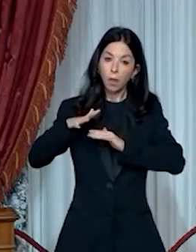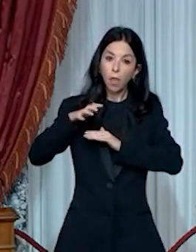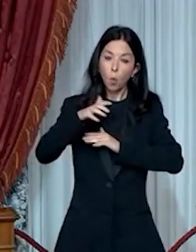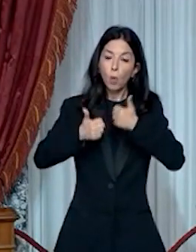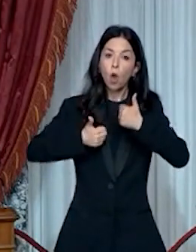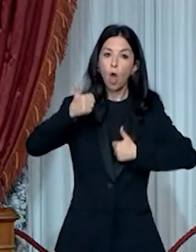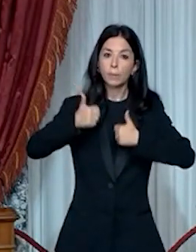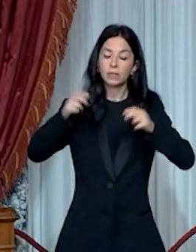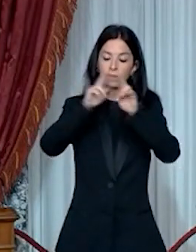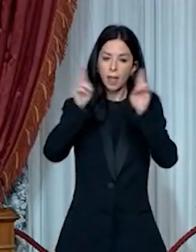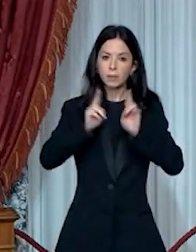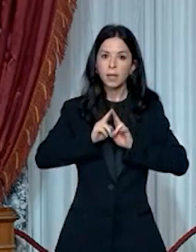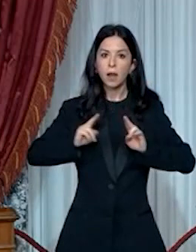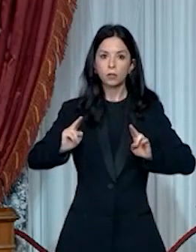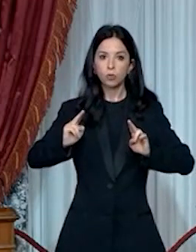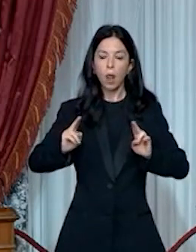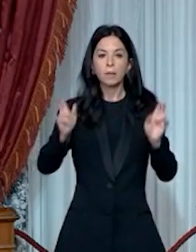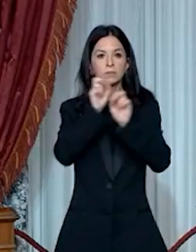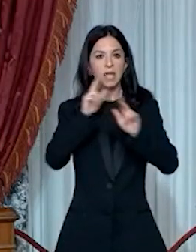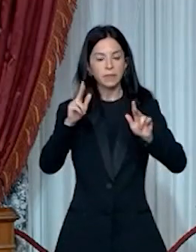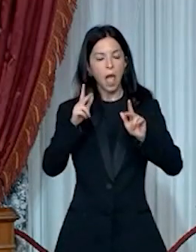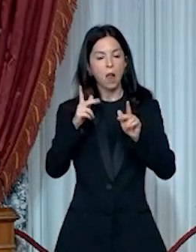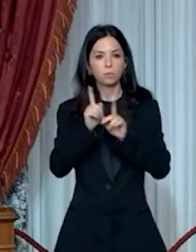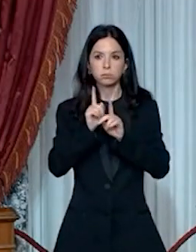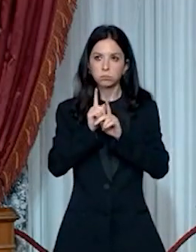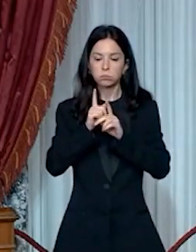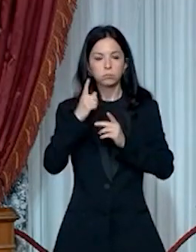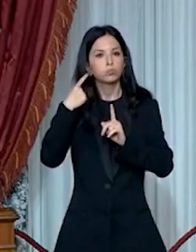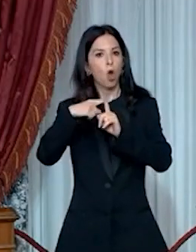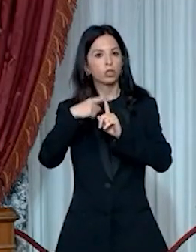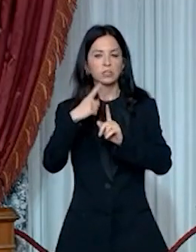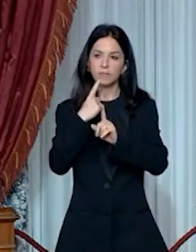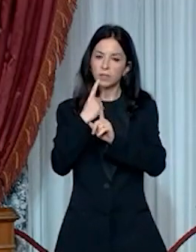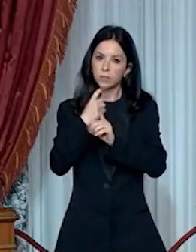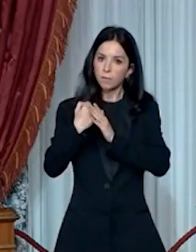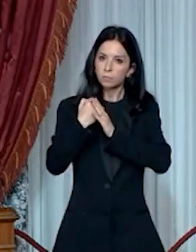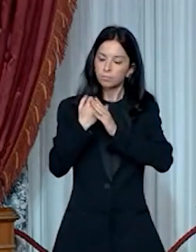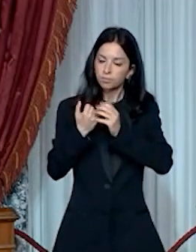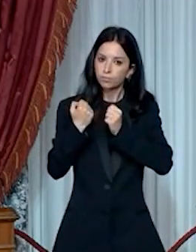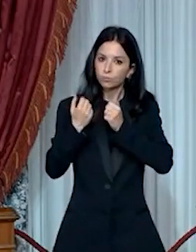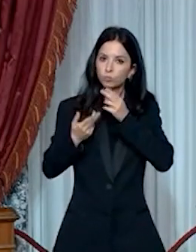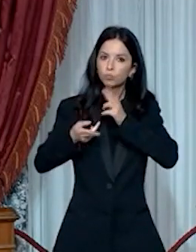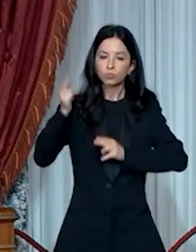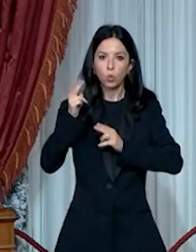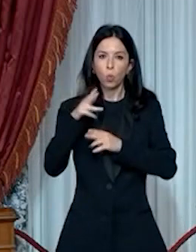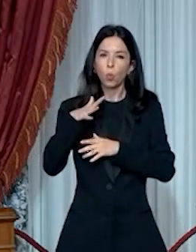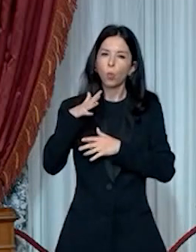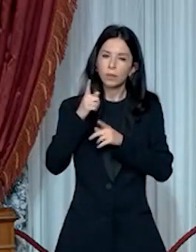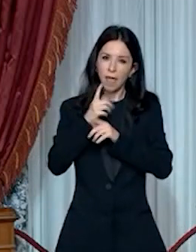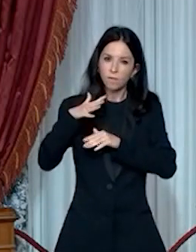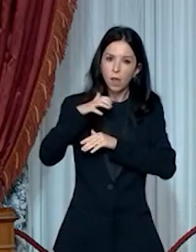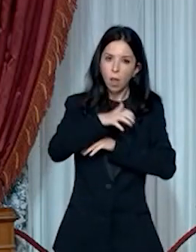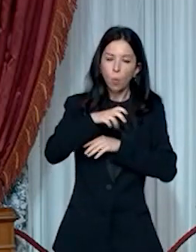competitività internazionale sono segnali incoraggianti che vanno rafforzati, superando quei ritardi e quelle debolezze di